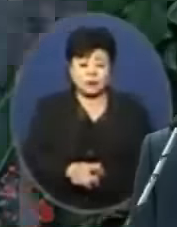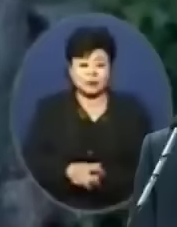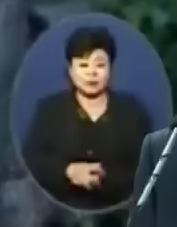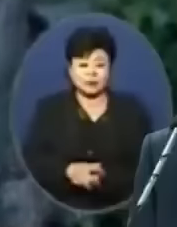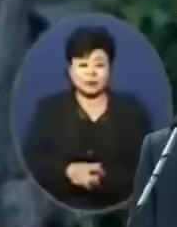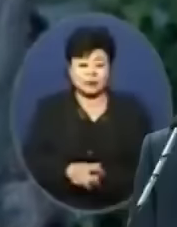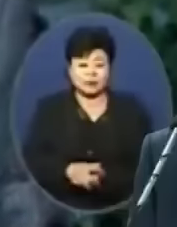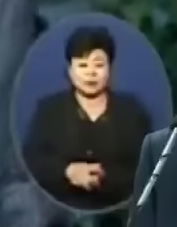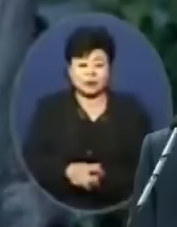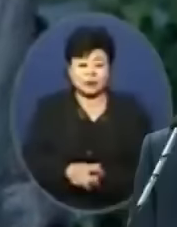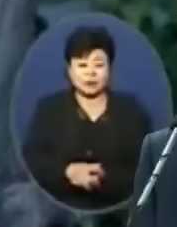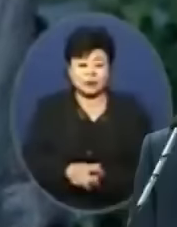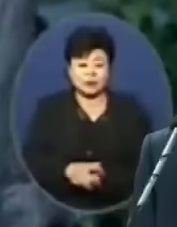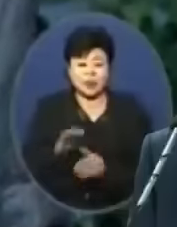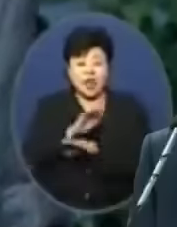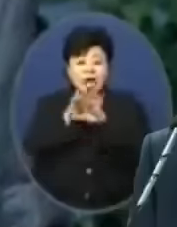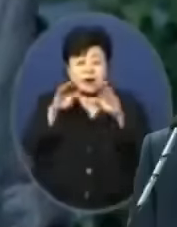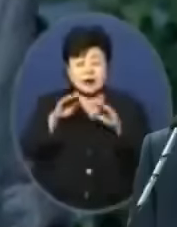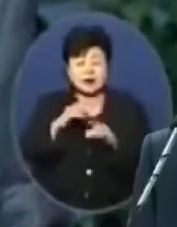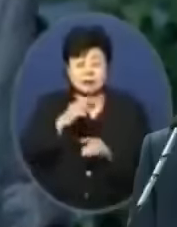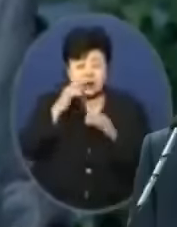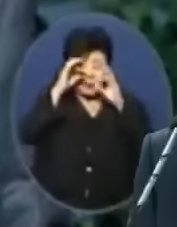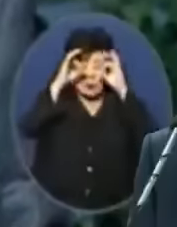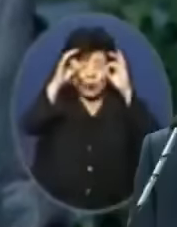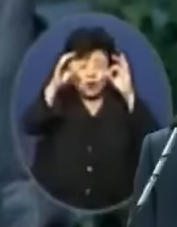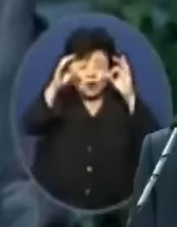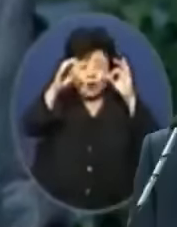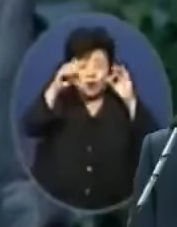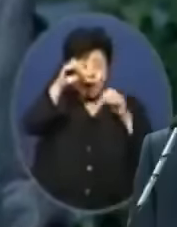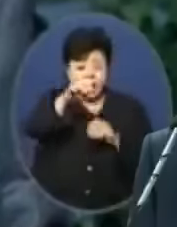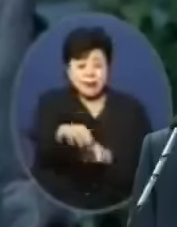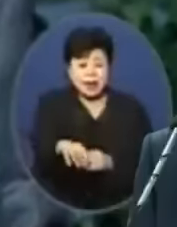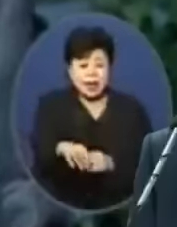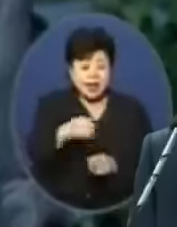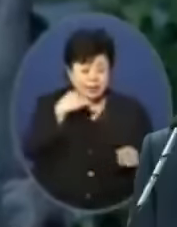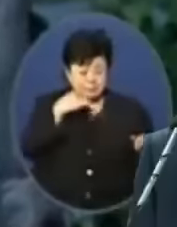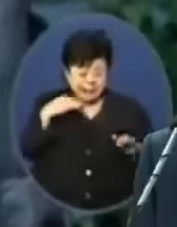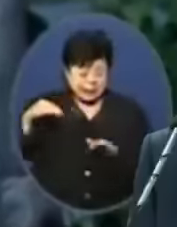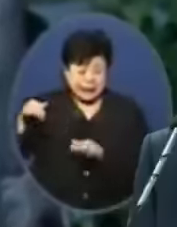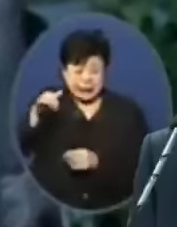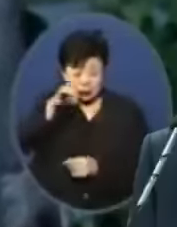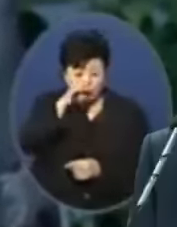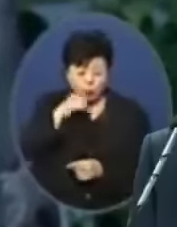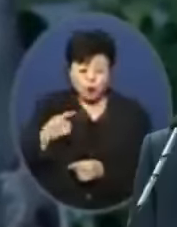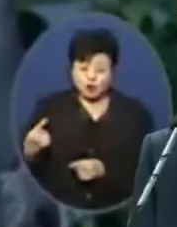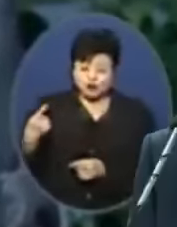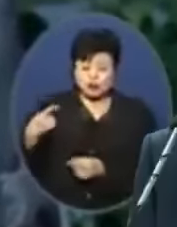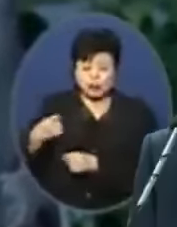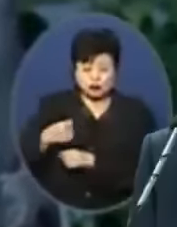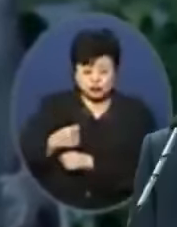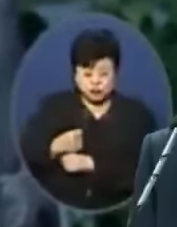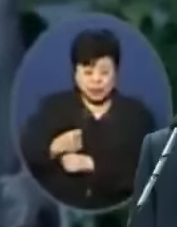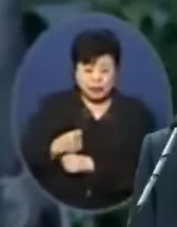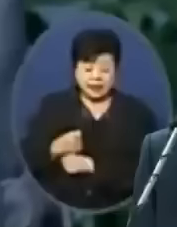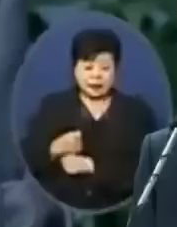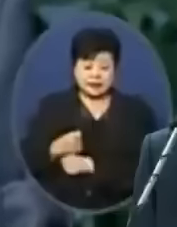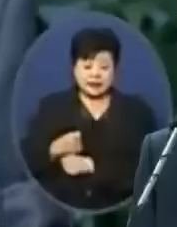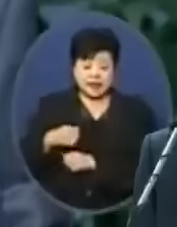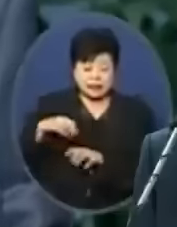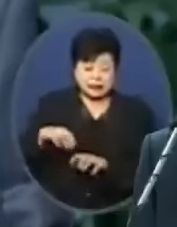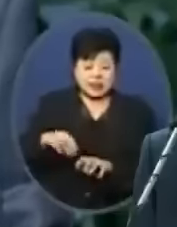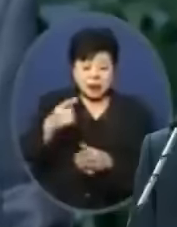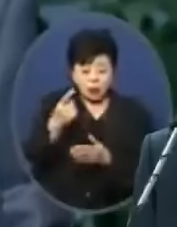어디밖에 못 봅니까? 하늘밖에 보일 것이 없습니다. 앞에는 창이란 홍해수요, 그